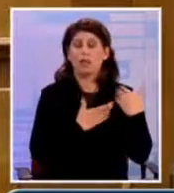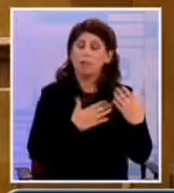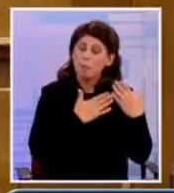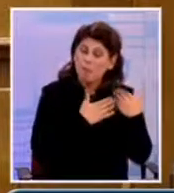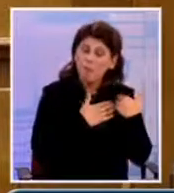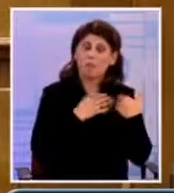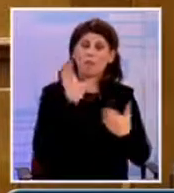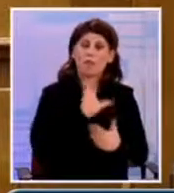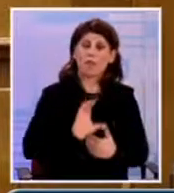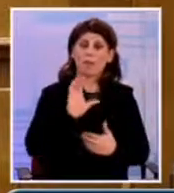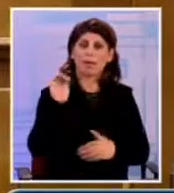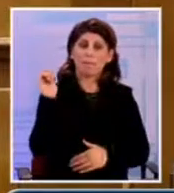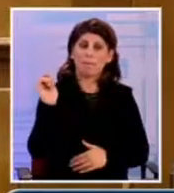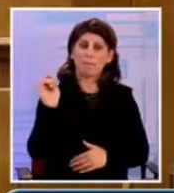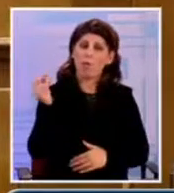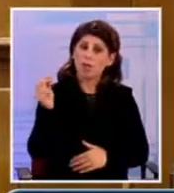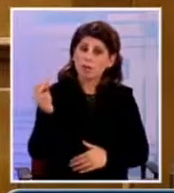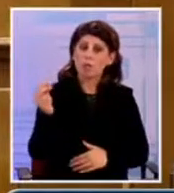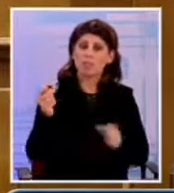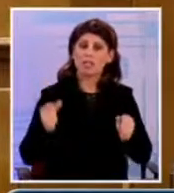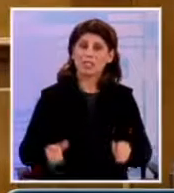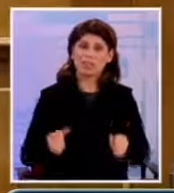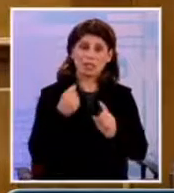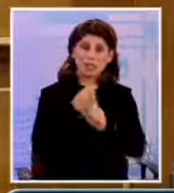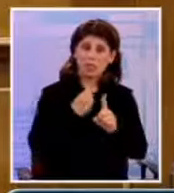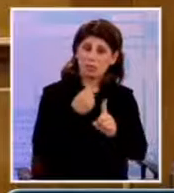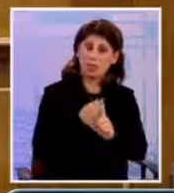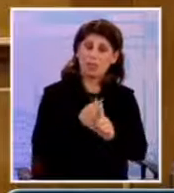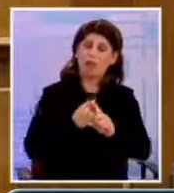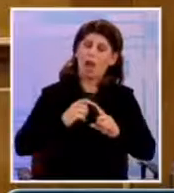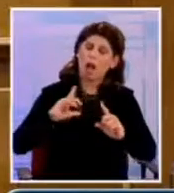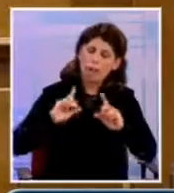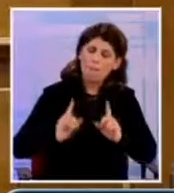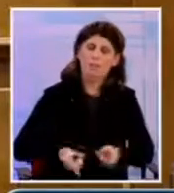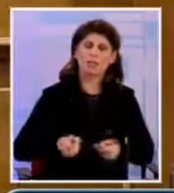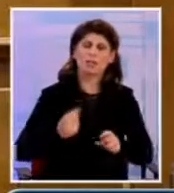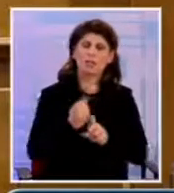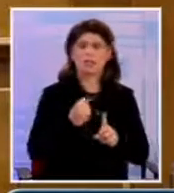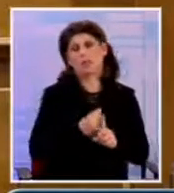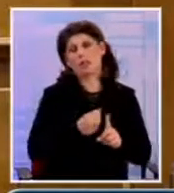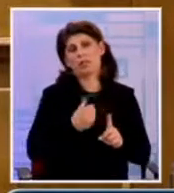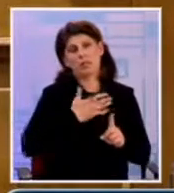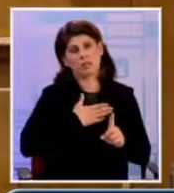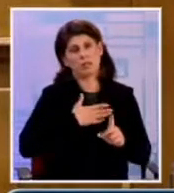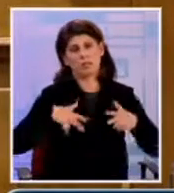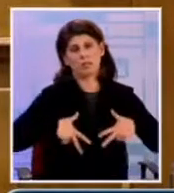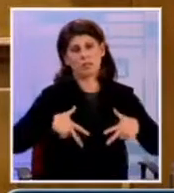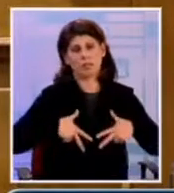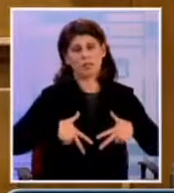υπεύθυνη ευρωπαϊκή πολιτισμένη στάση και διεκδίκηση, όμως αποφασιστική διεκδίκηση των δικών μας, της δικής μας